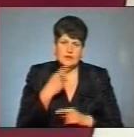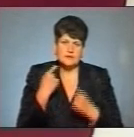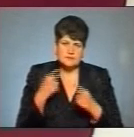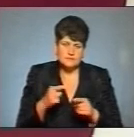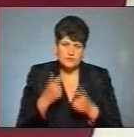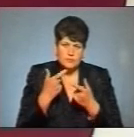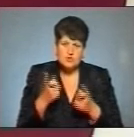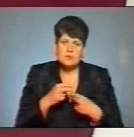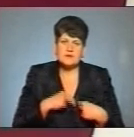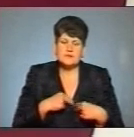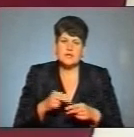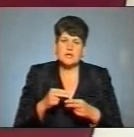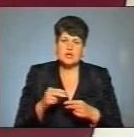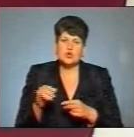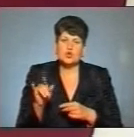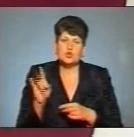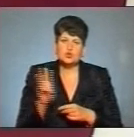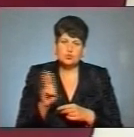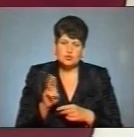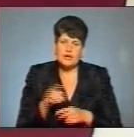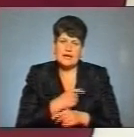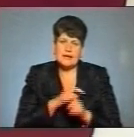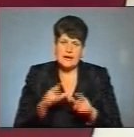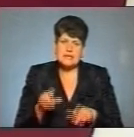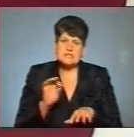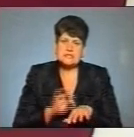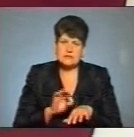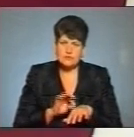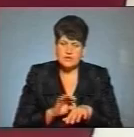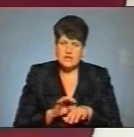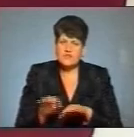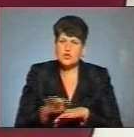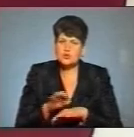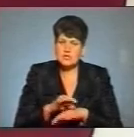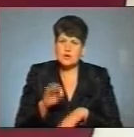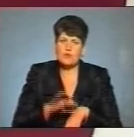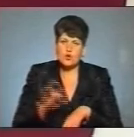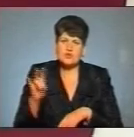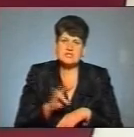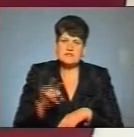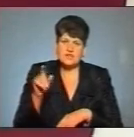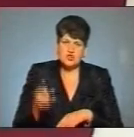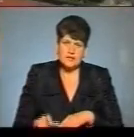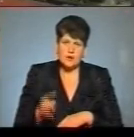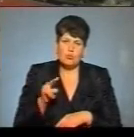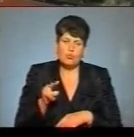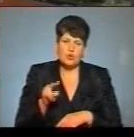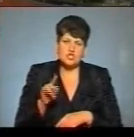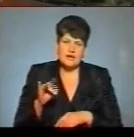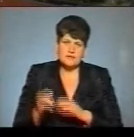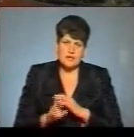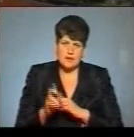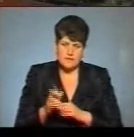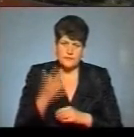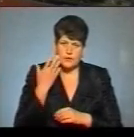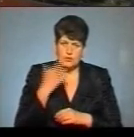повідомляла, що працівники Шумської лікарні заразилися коронавірусом від дружини хворого священника Почаївської лаври. Вчора, коли